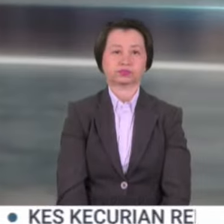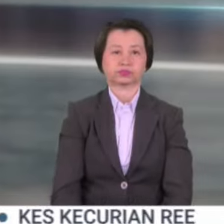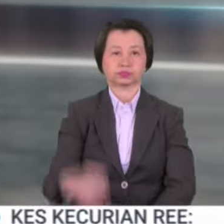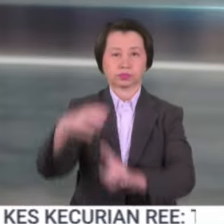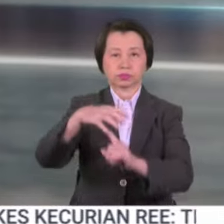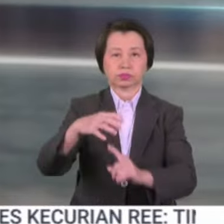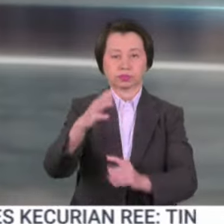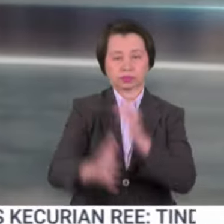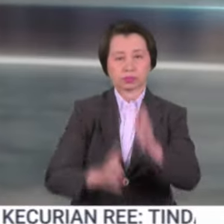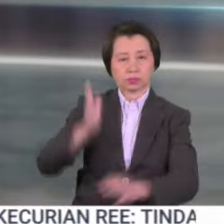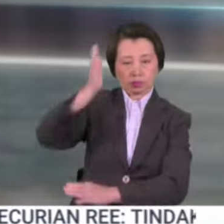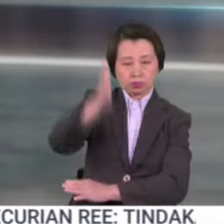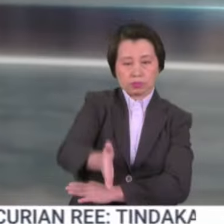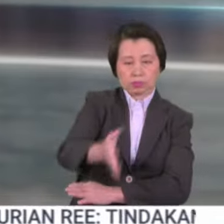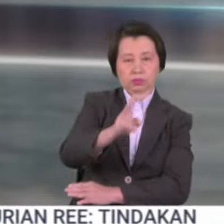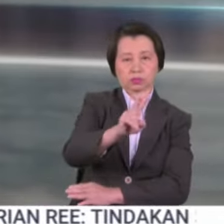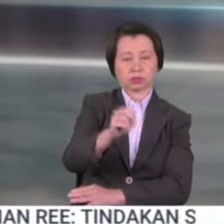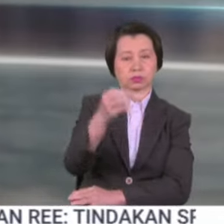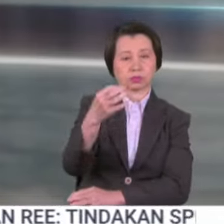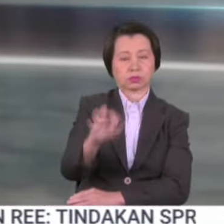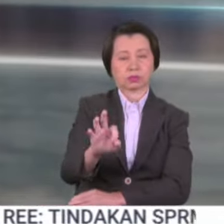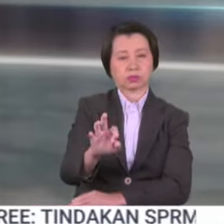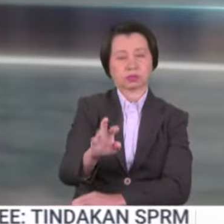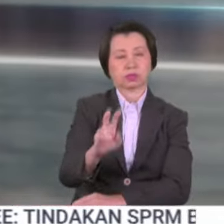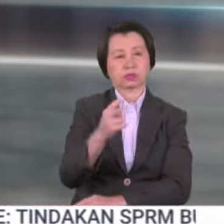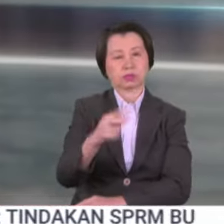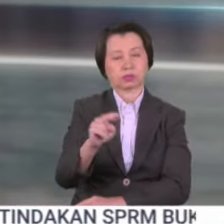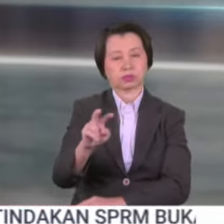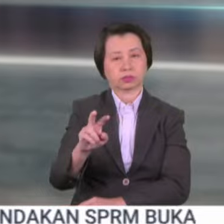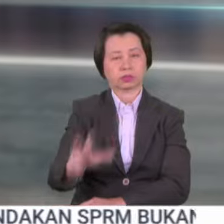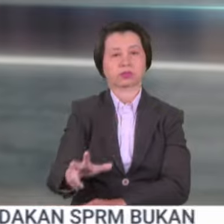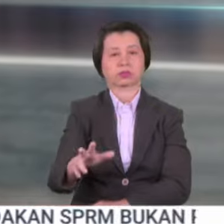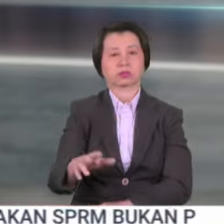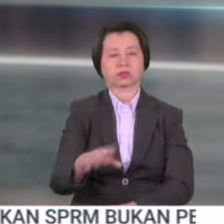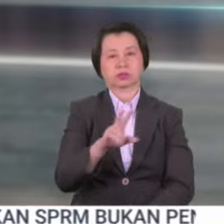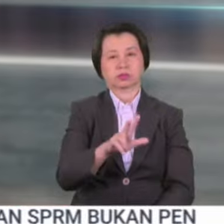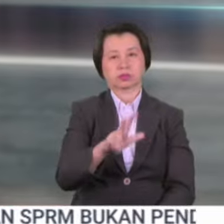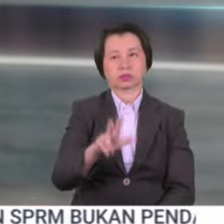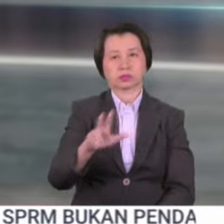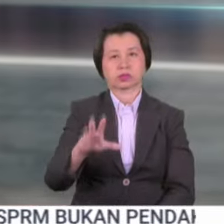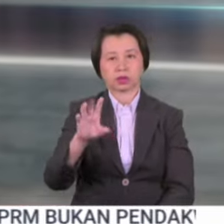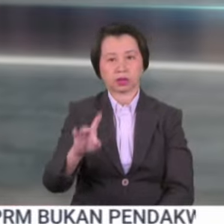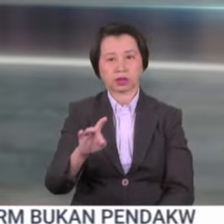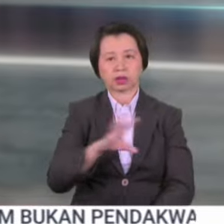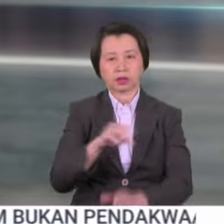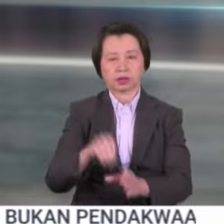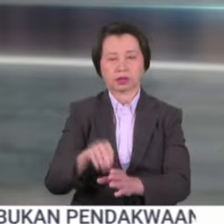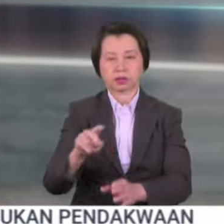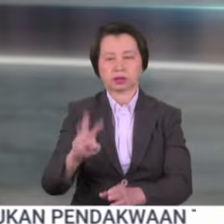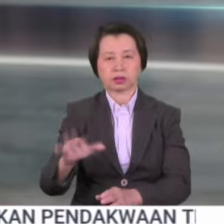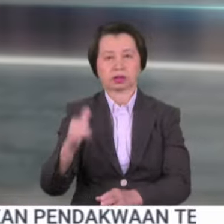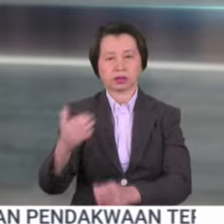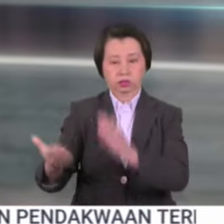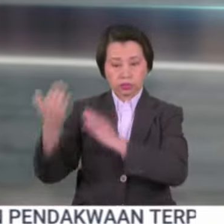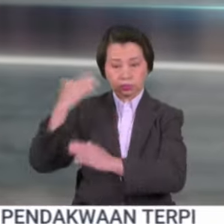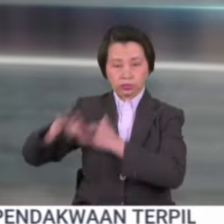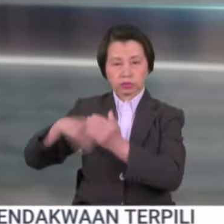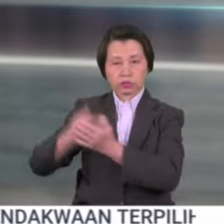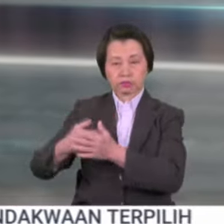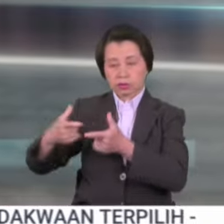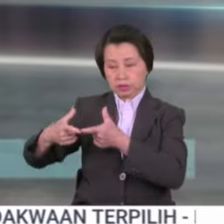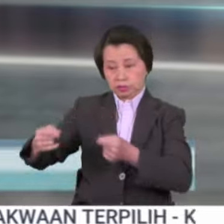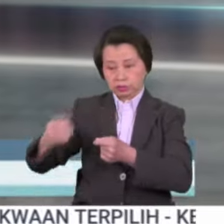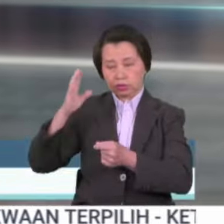Kejohanan Karate Asia ke-19 di Melaka, seramai 388 daripada 32 negara termasuk penyandang juara keseluruhan